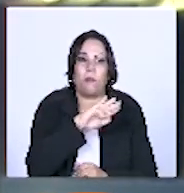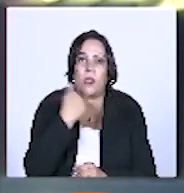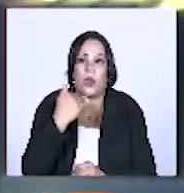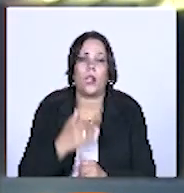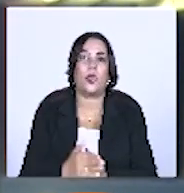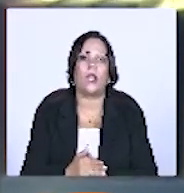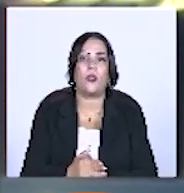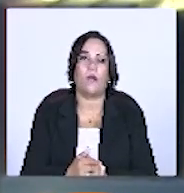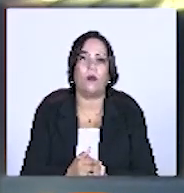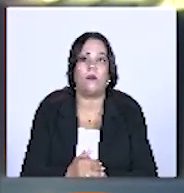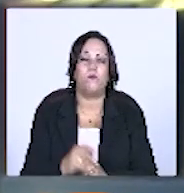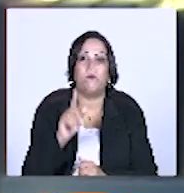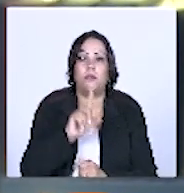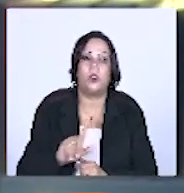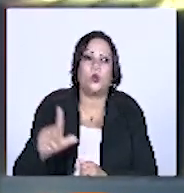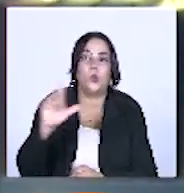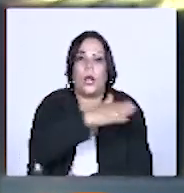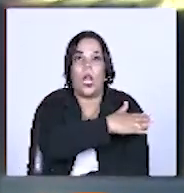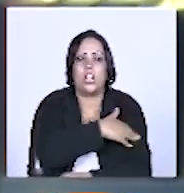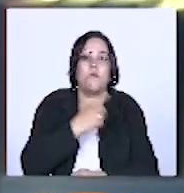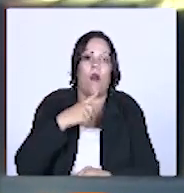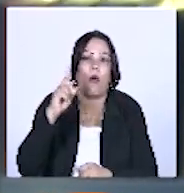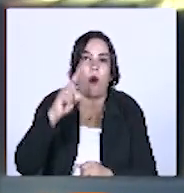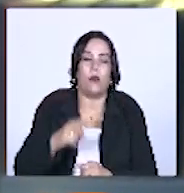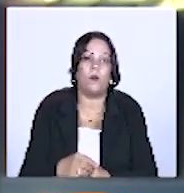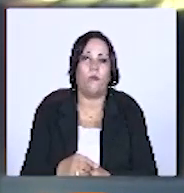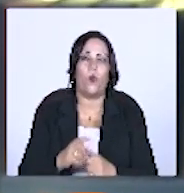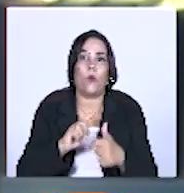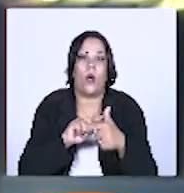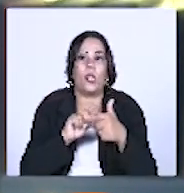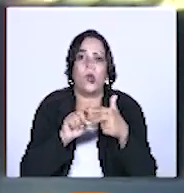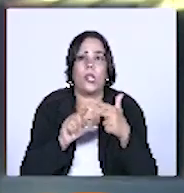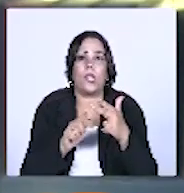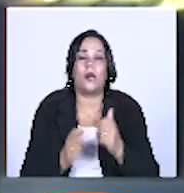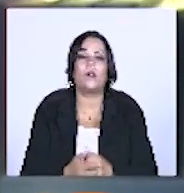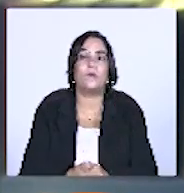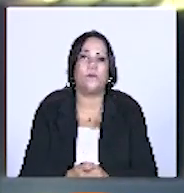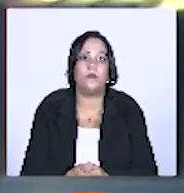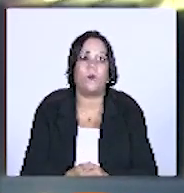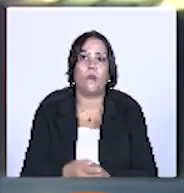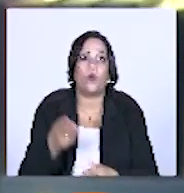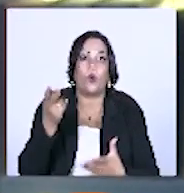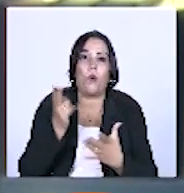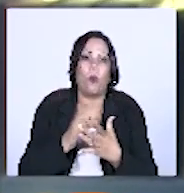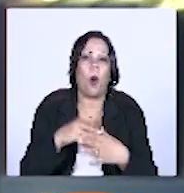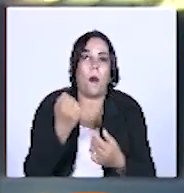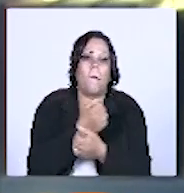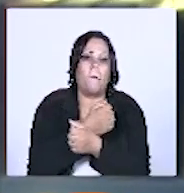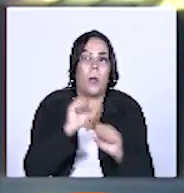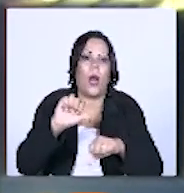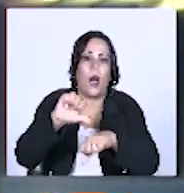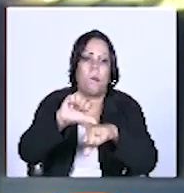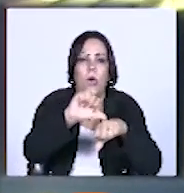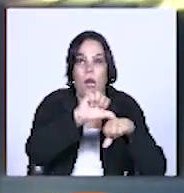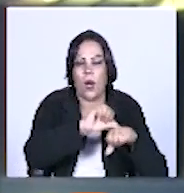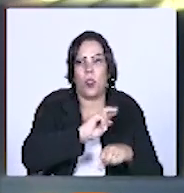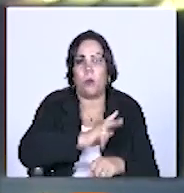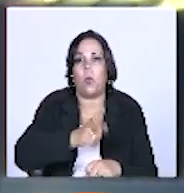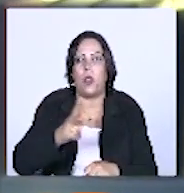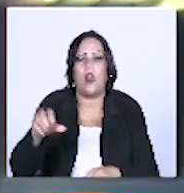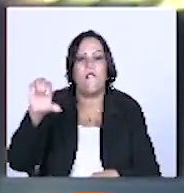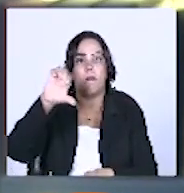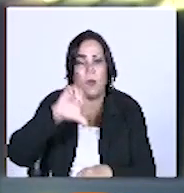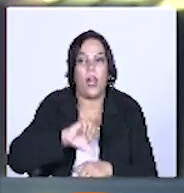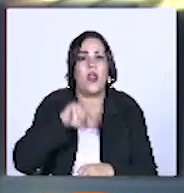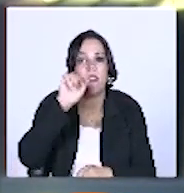اتالت قيادات حزب الله الواحد تلو الاخر وقصفت اماكن مختلفه